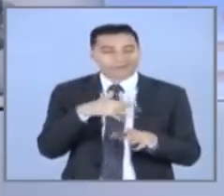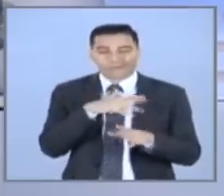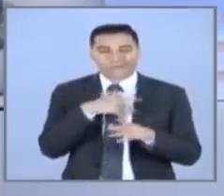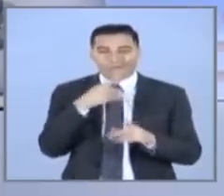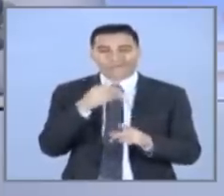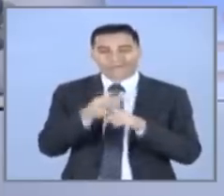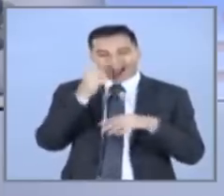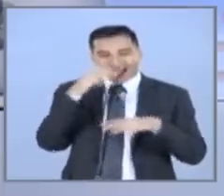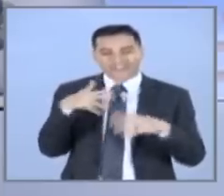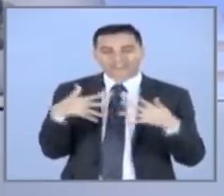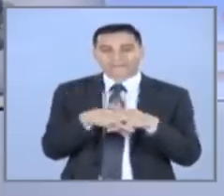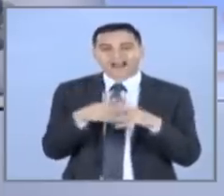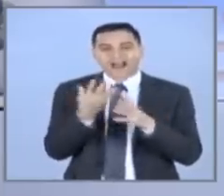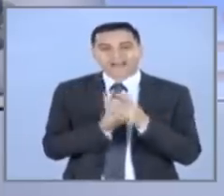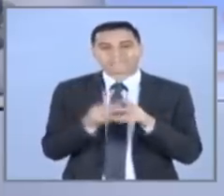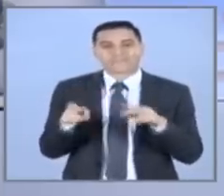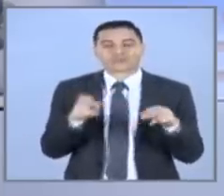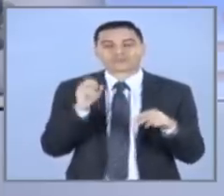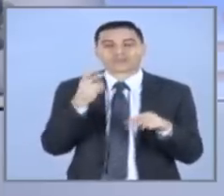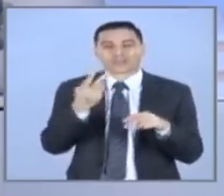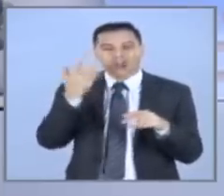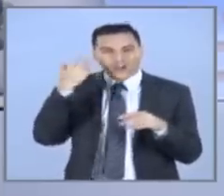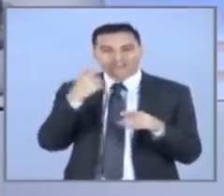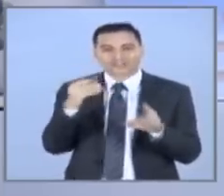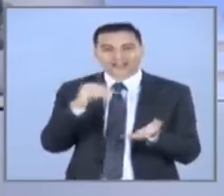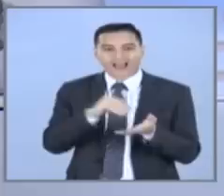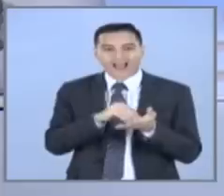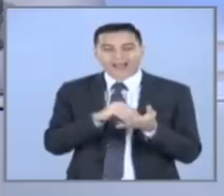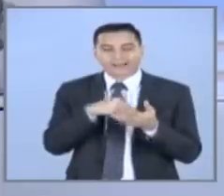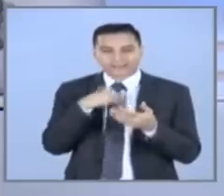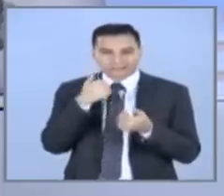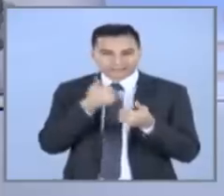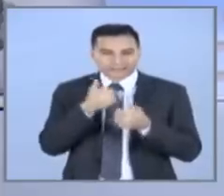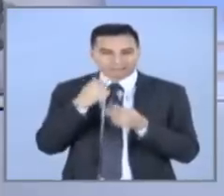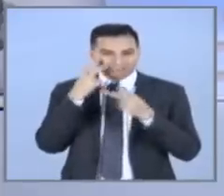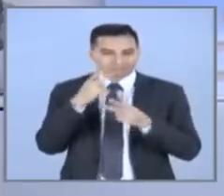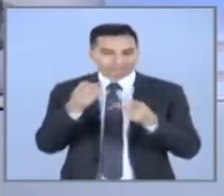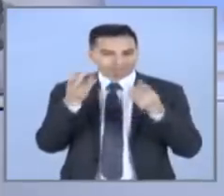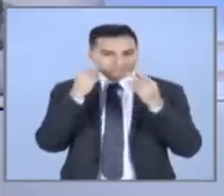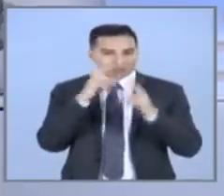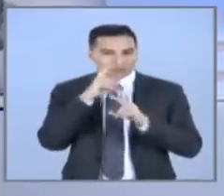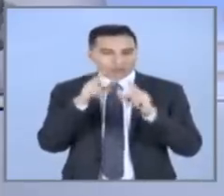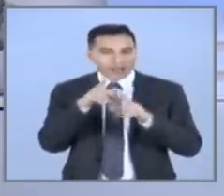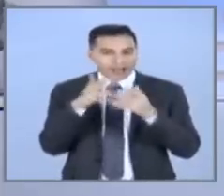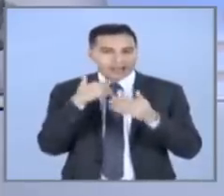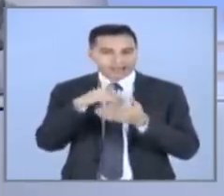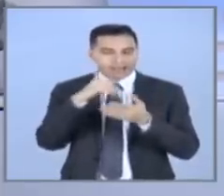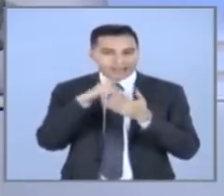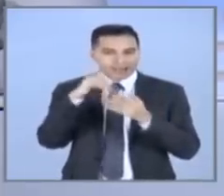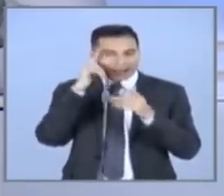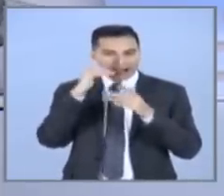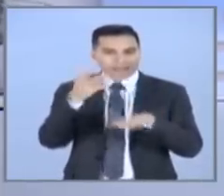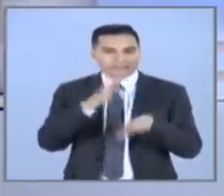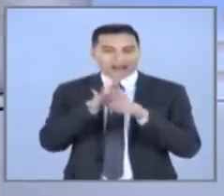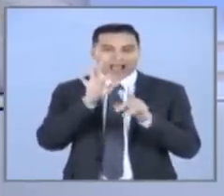عايشين بقى مع كرولوس الموسم ال12 والحقيقه هو الموتيف اللي خلانا نيجي احنا كلنا جايين علشانه يعني لكن